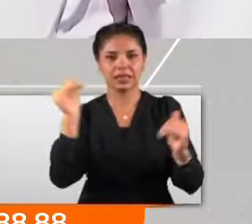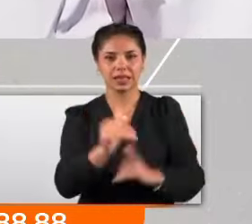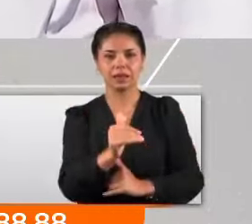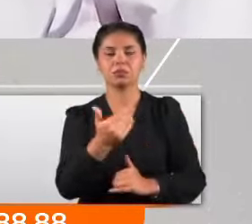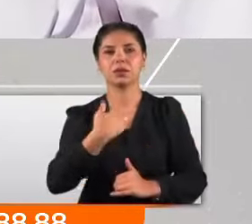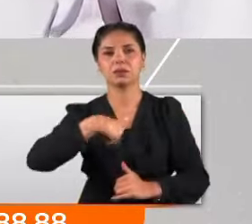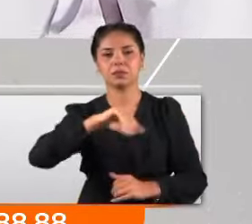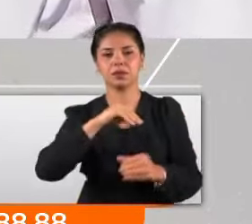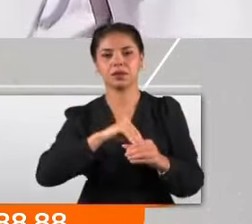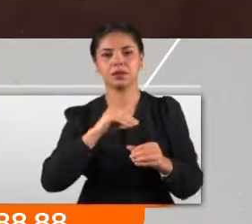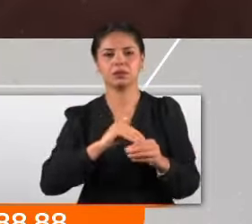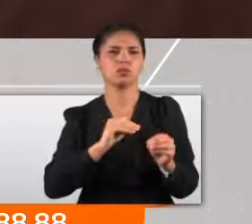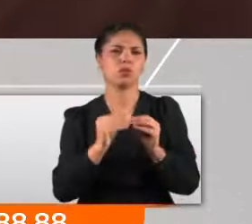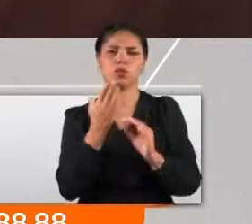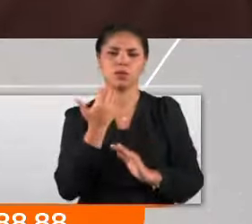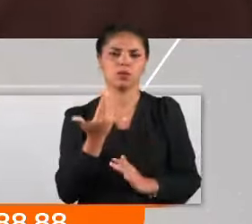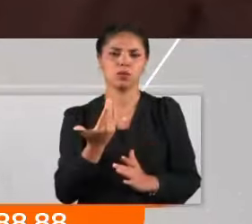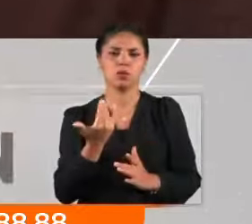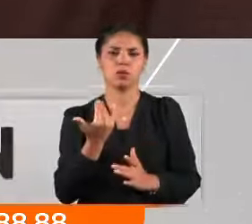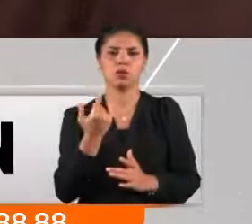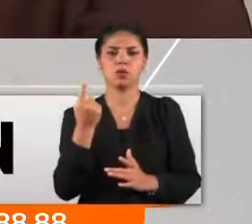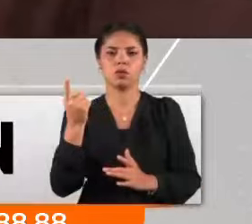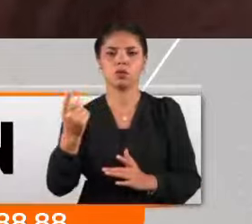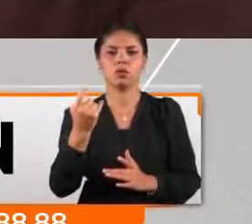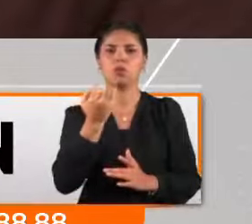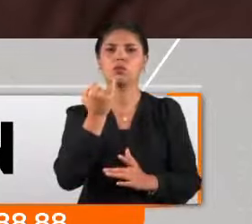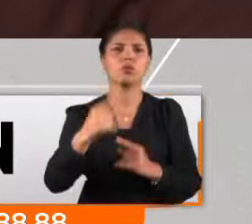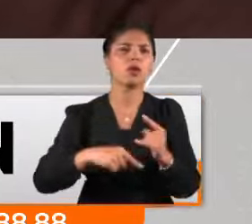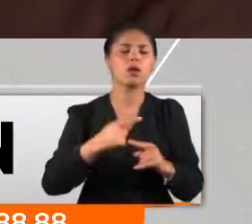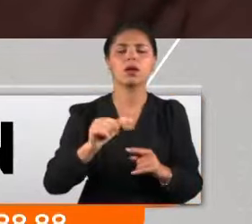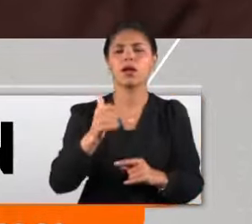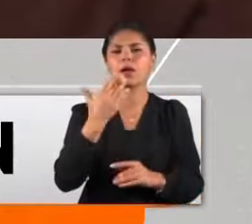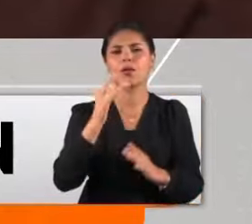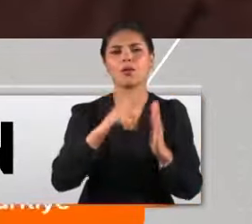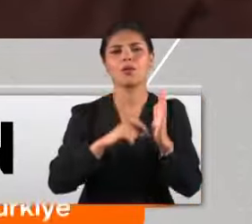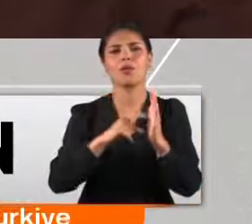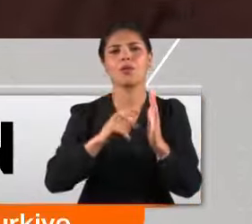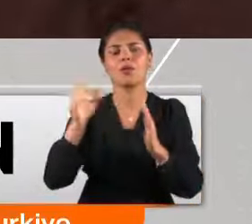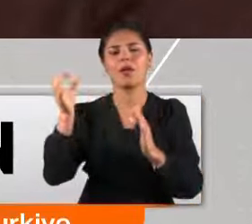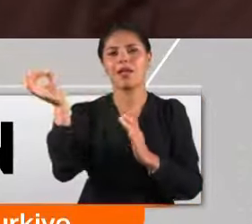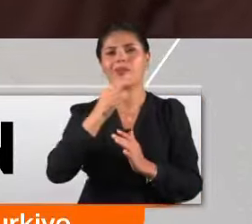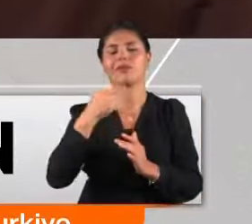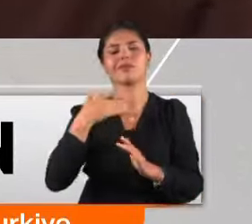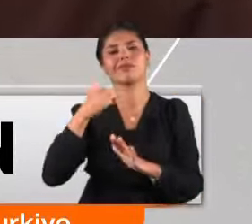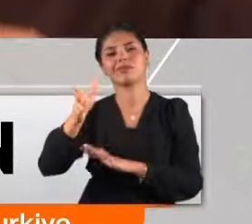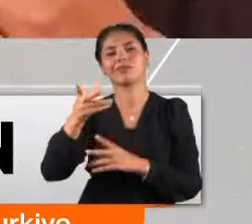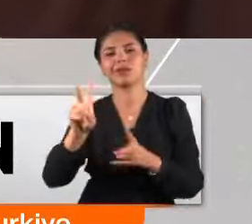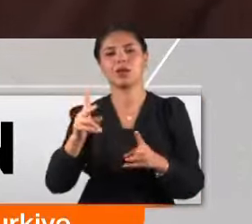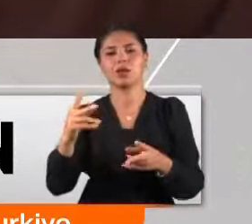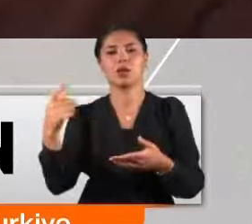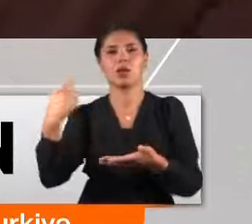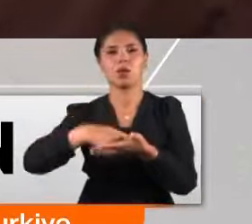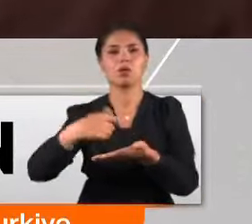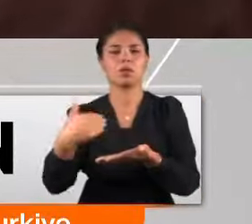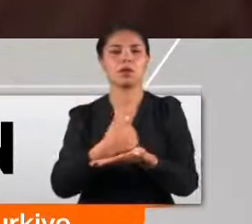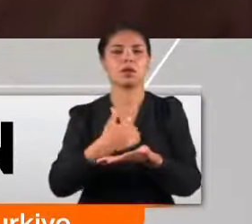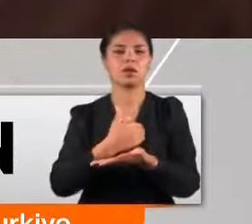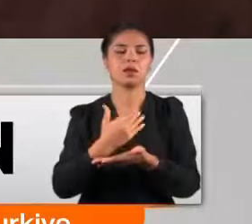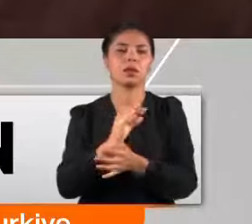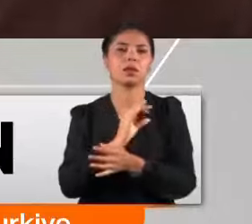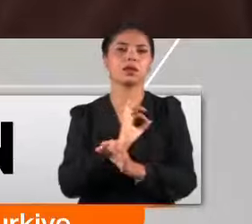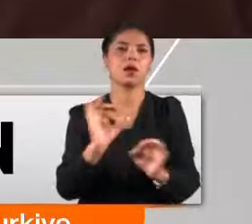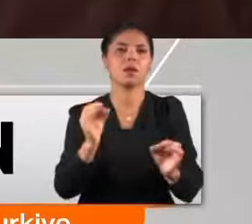bir sakınca değil. Müşteri aramana gerek yok. Uygulamadan gideceksin, müşterini alacaksın. Zaten ödemelerde kredi kartı olacakmış, nakit dönmeyecekmiş. Dört dörtlük bir